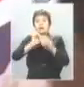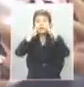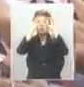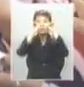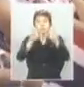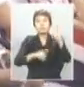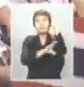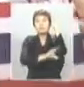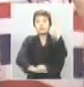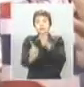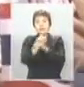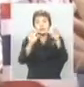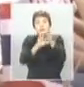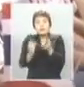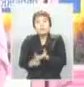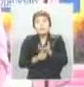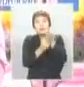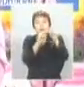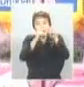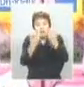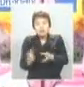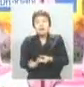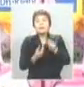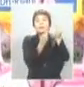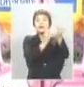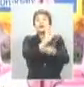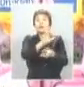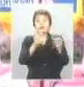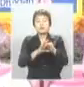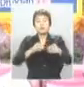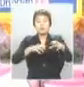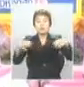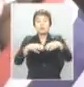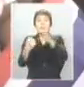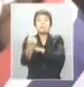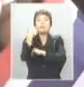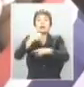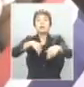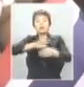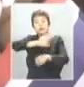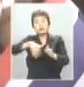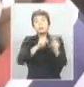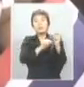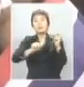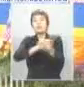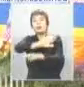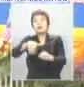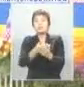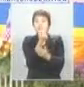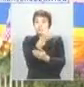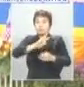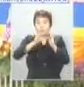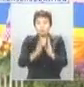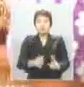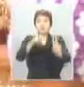งรักภักดีและร่วมกันถวายพระพรชัยมงคลโดยมีกลุ่มพลังมวลชนจากทั้ง16อำเภอรวมถึงข้าราชการร่วมพิธีกว่า 2,000